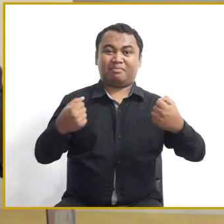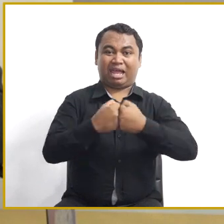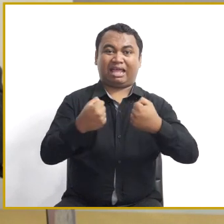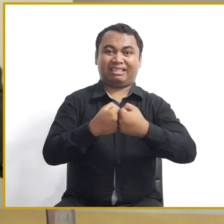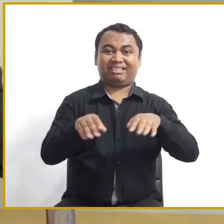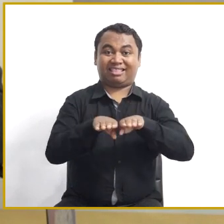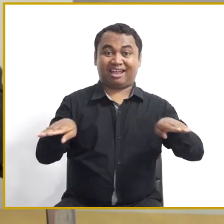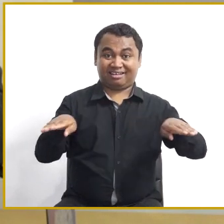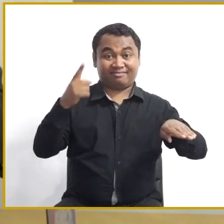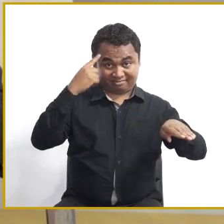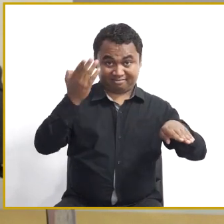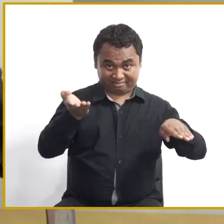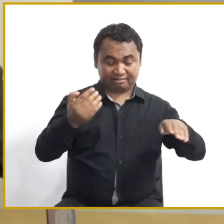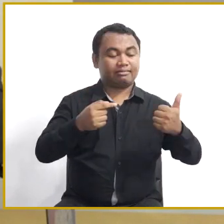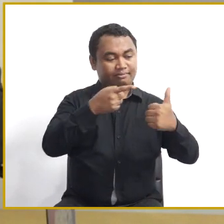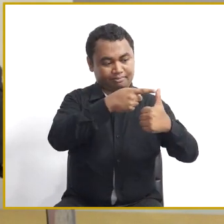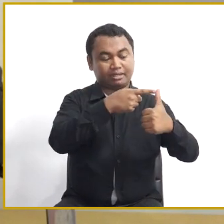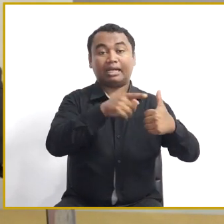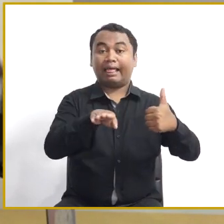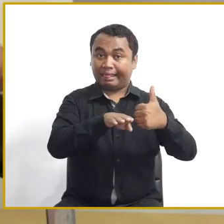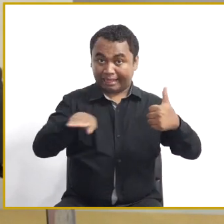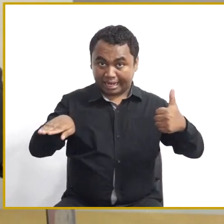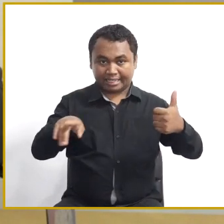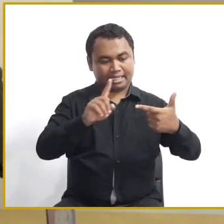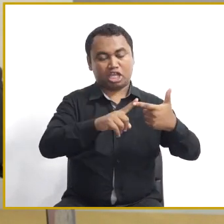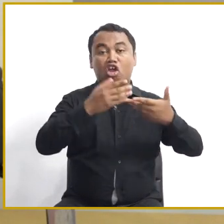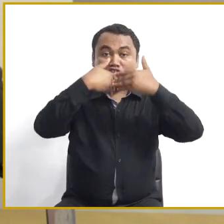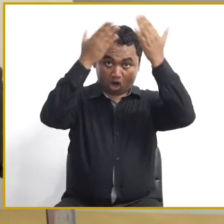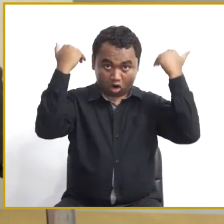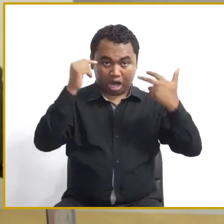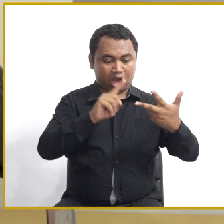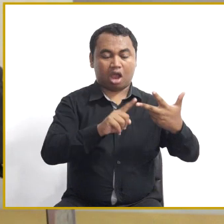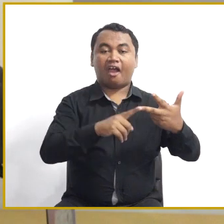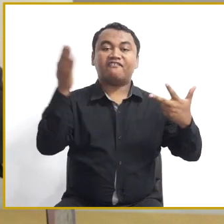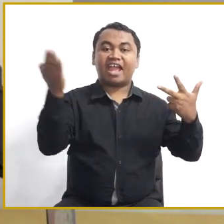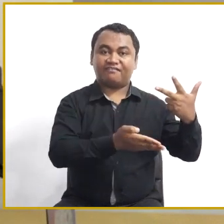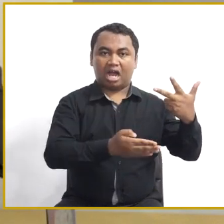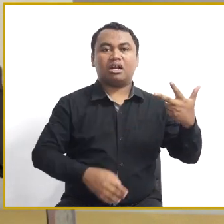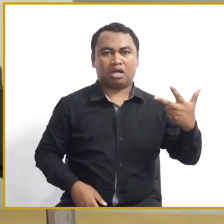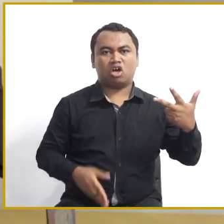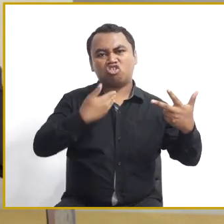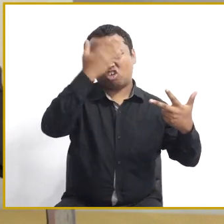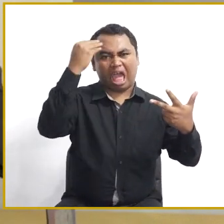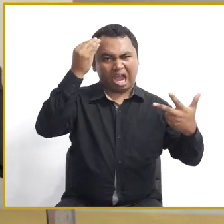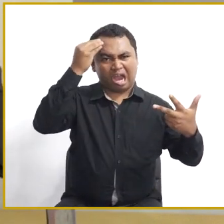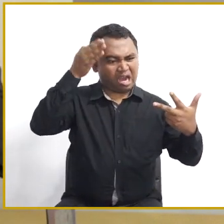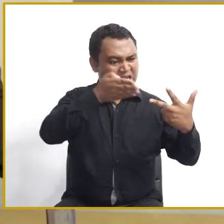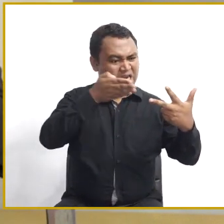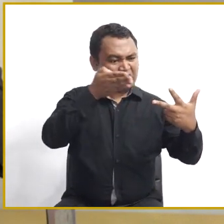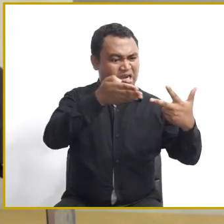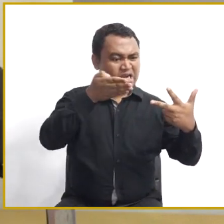tany. Dia misy ilay vahoaka mijery fotsiny. Ny ady tsotra kely ny ahako.